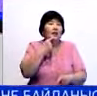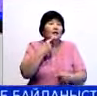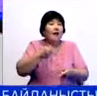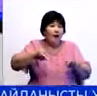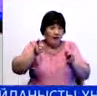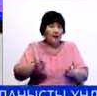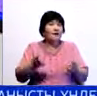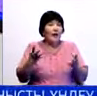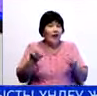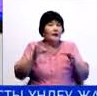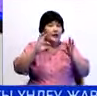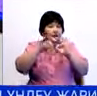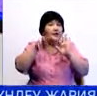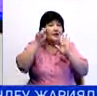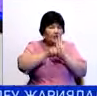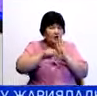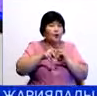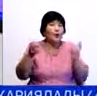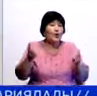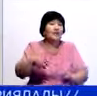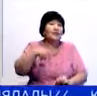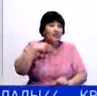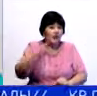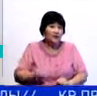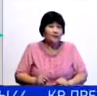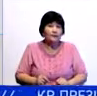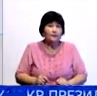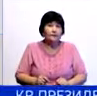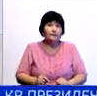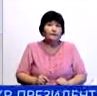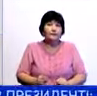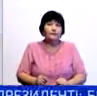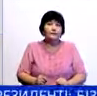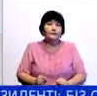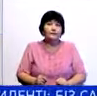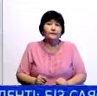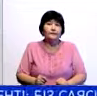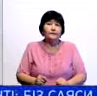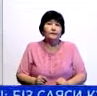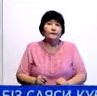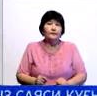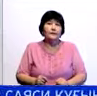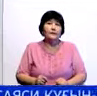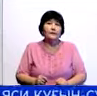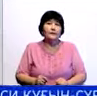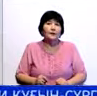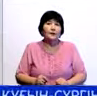ақиқаты әлі де зерттеп зерделенуі керектігін жеткізді. Союз мясопродукт атты ет дайындау конторасының